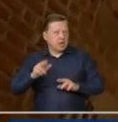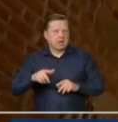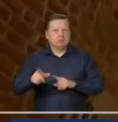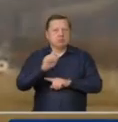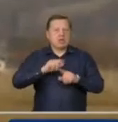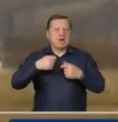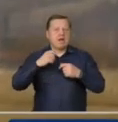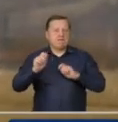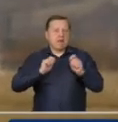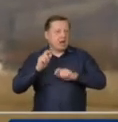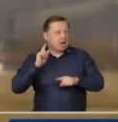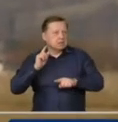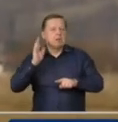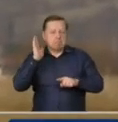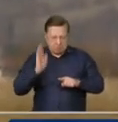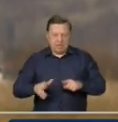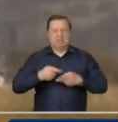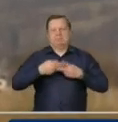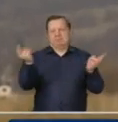wakacjami.